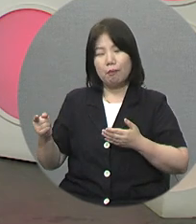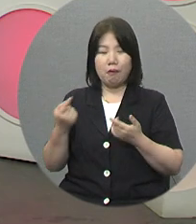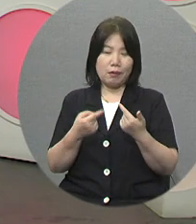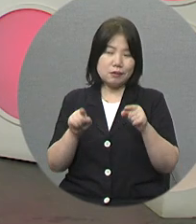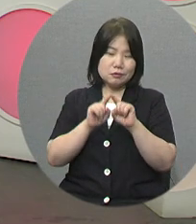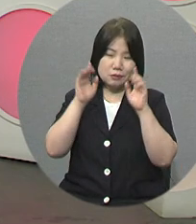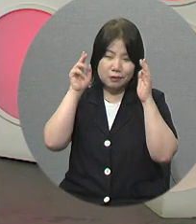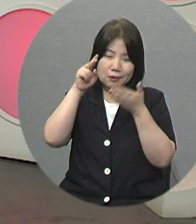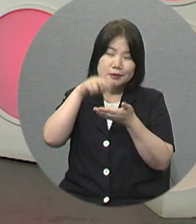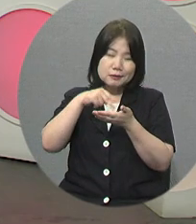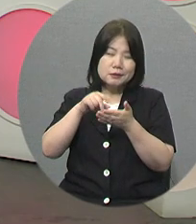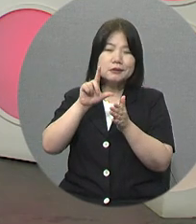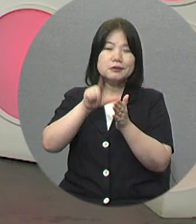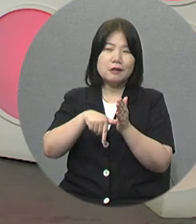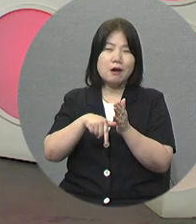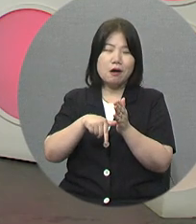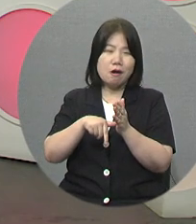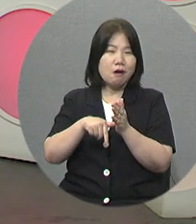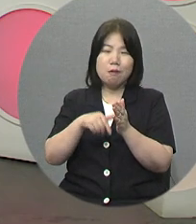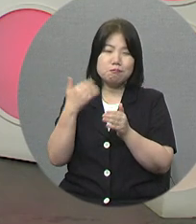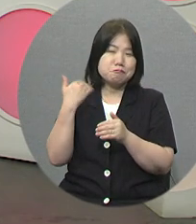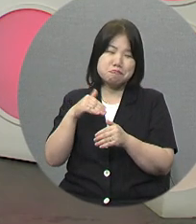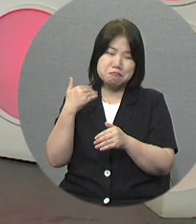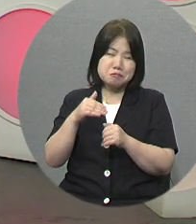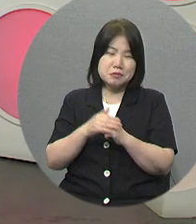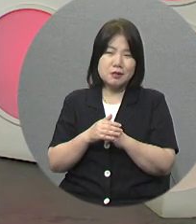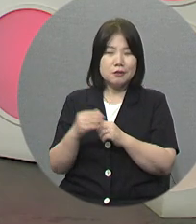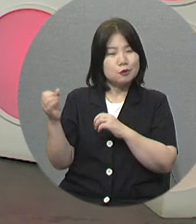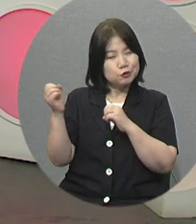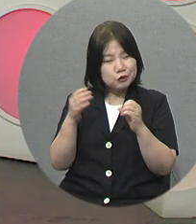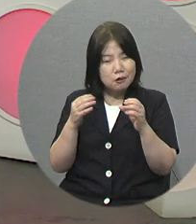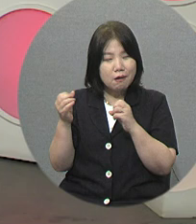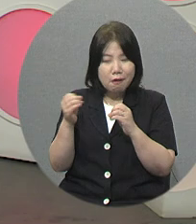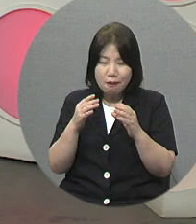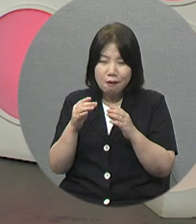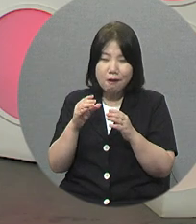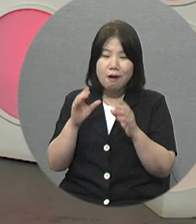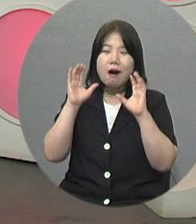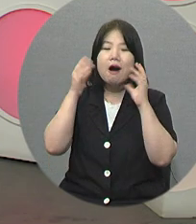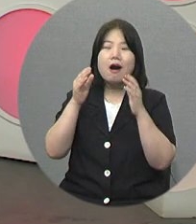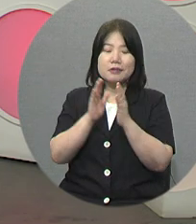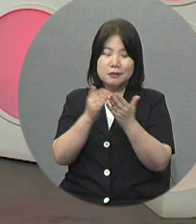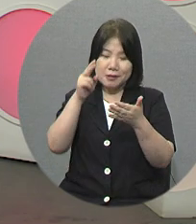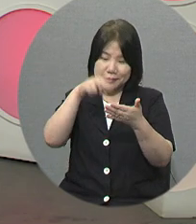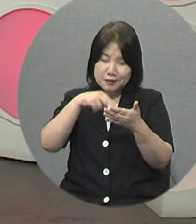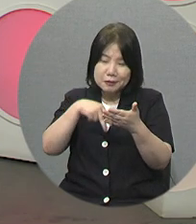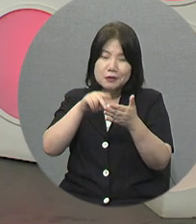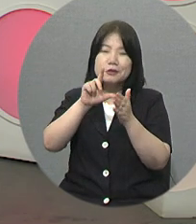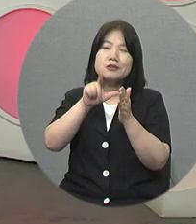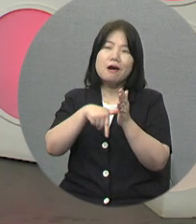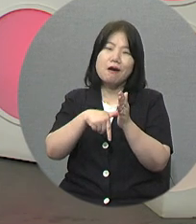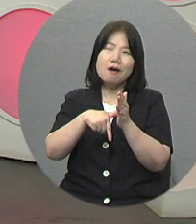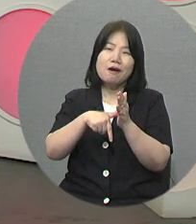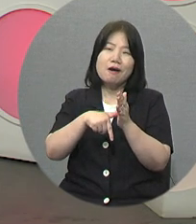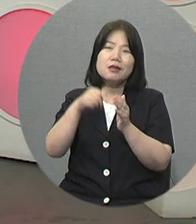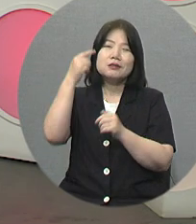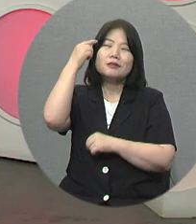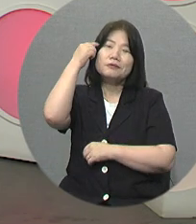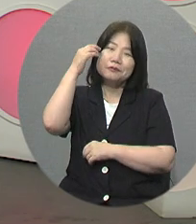시간이 없어 손자와 도란도란 동화책을 읽었던 그 시간들이